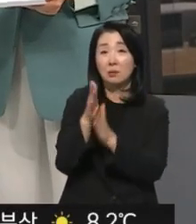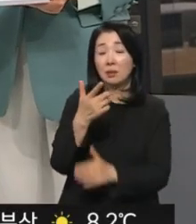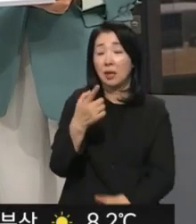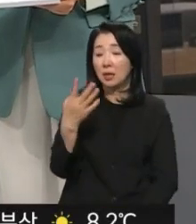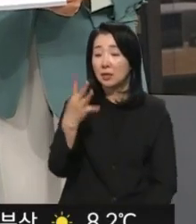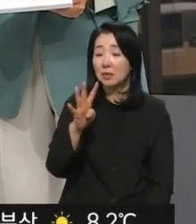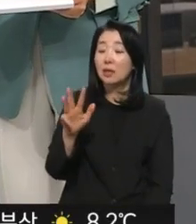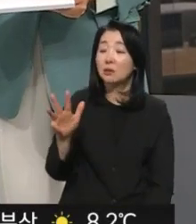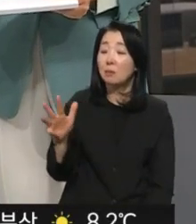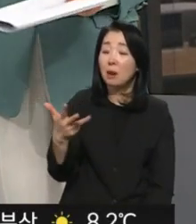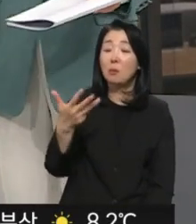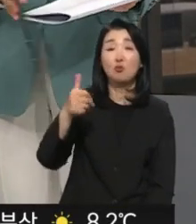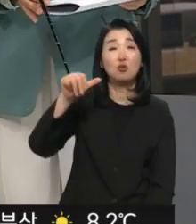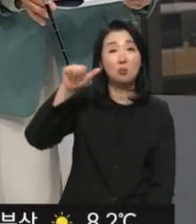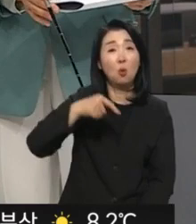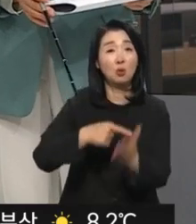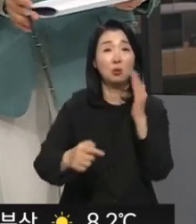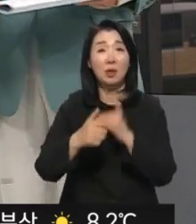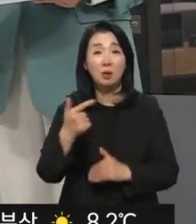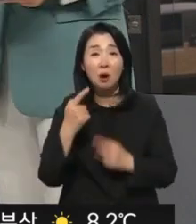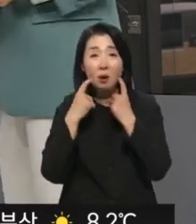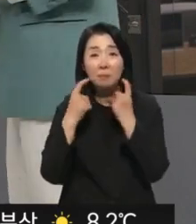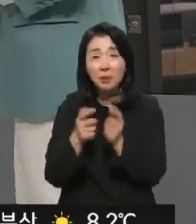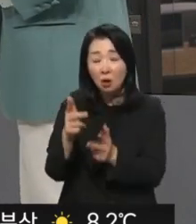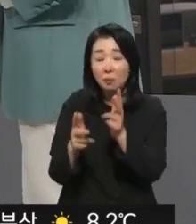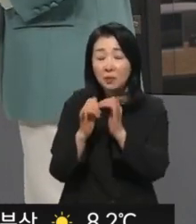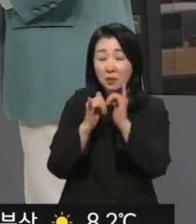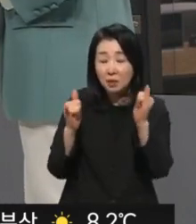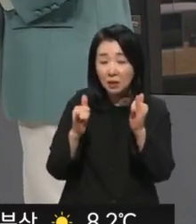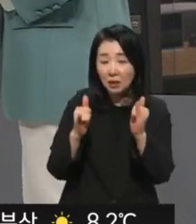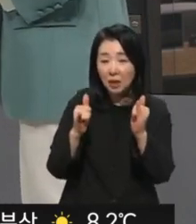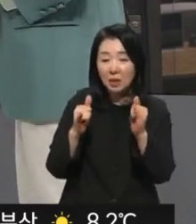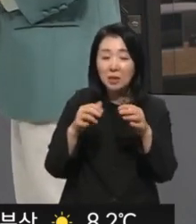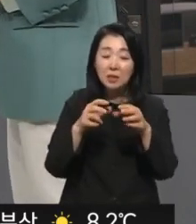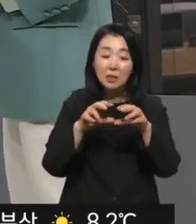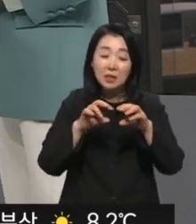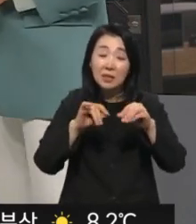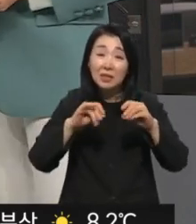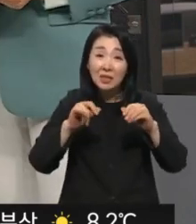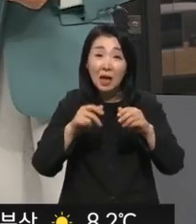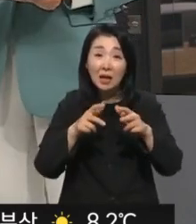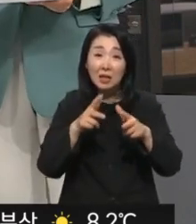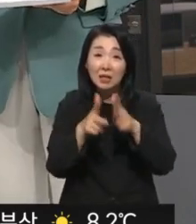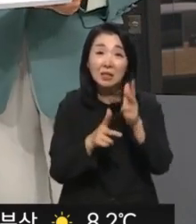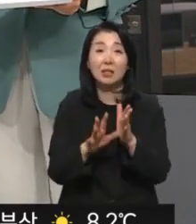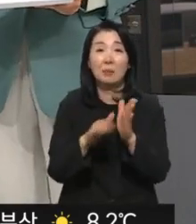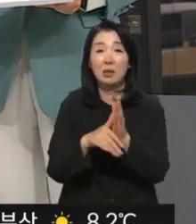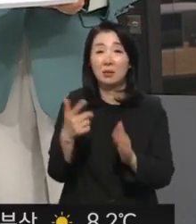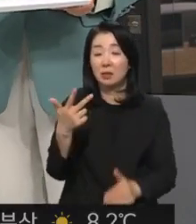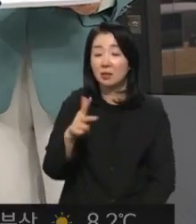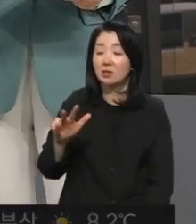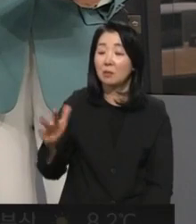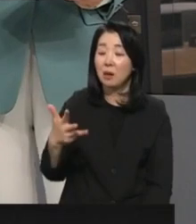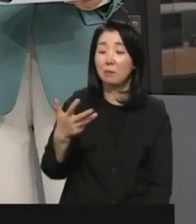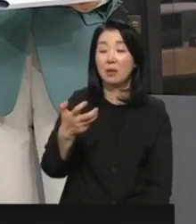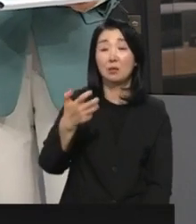4,895억이라는 손해를 끼쳤고 또 민간업자들에게는 대장동 사업에서만 7,886억의